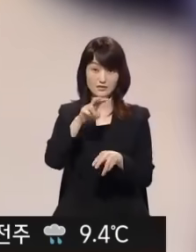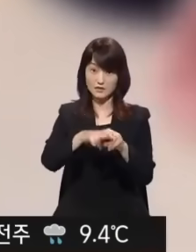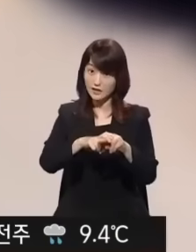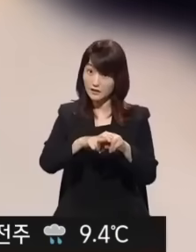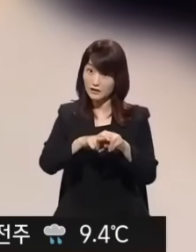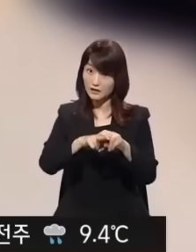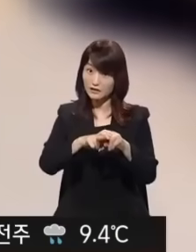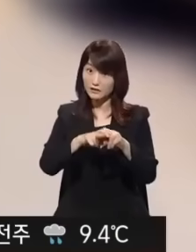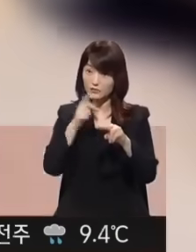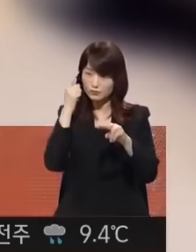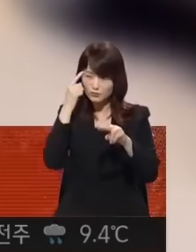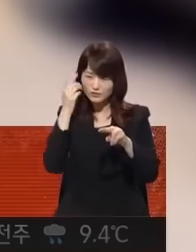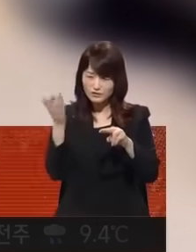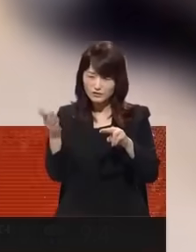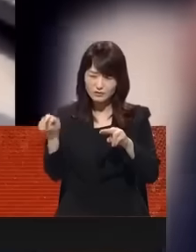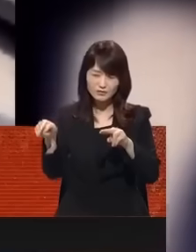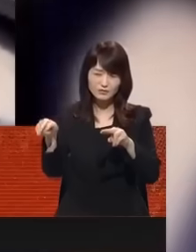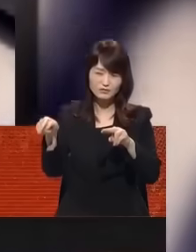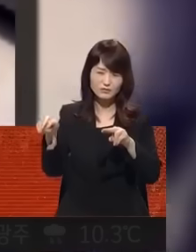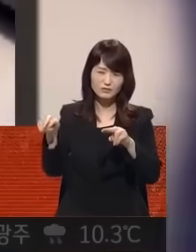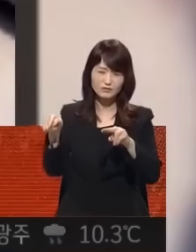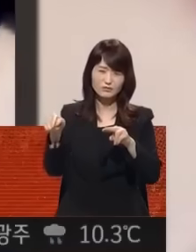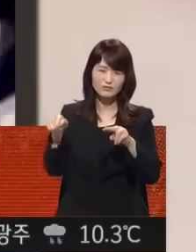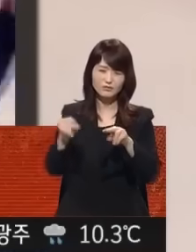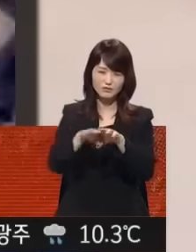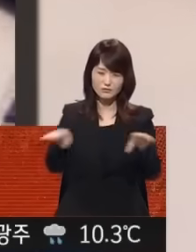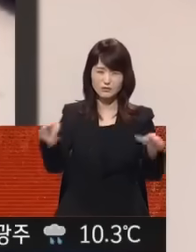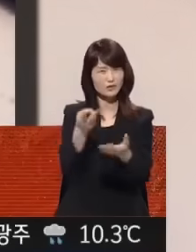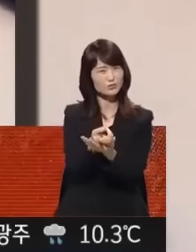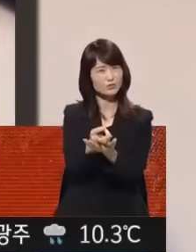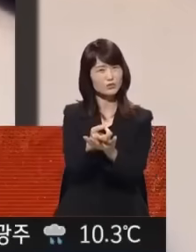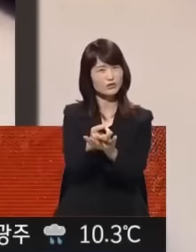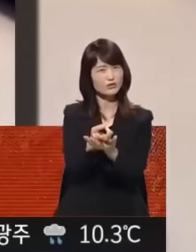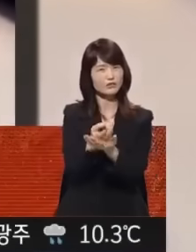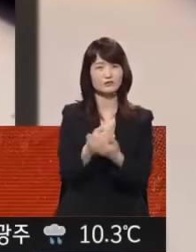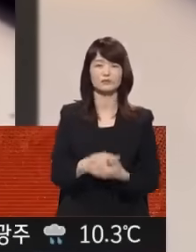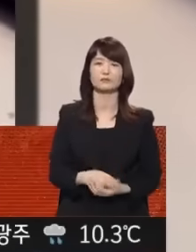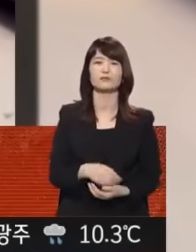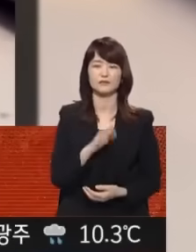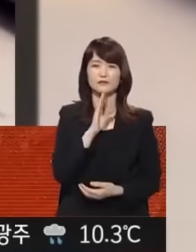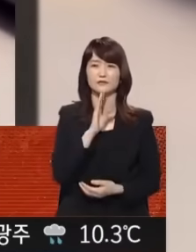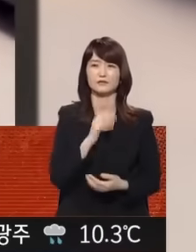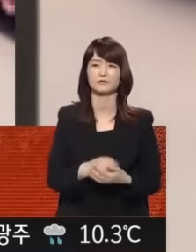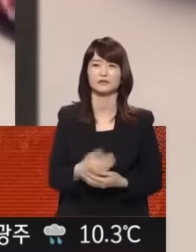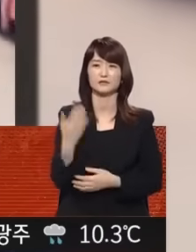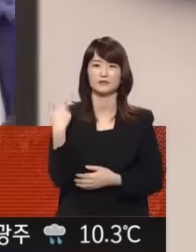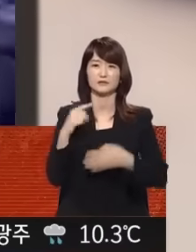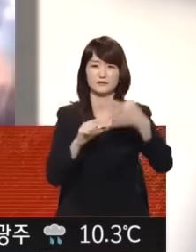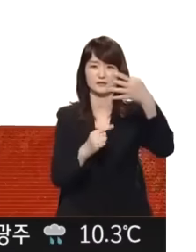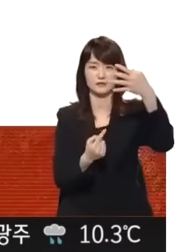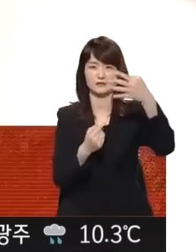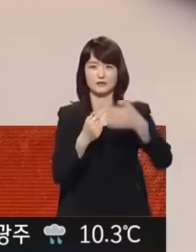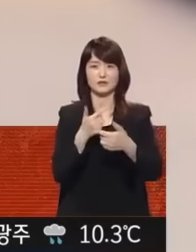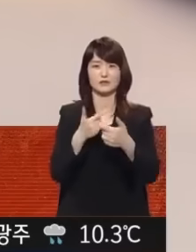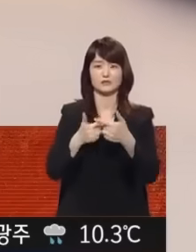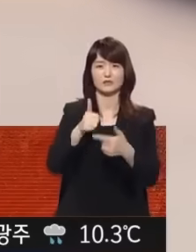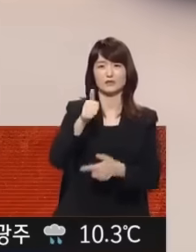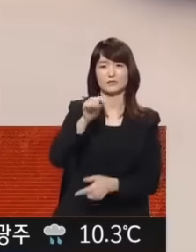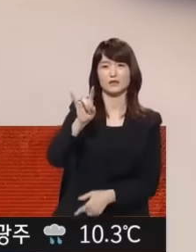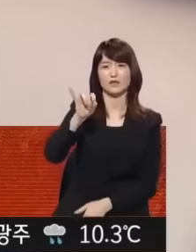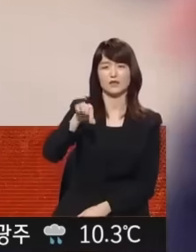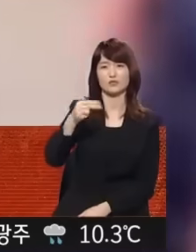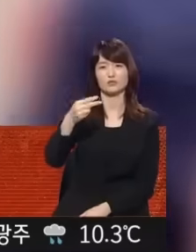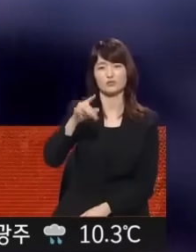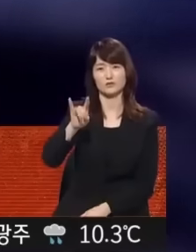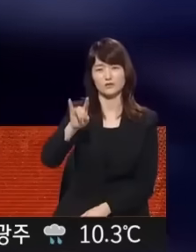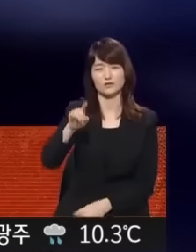이거라고 물어볼 만큼 설마 저렇게까지 해야 됐을까 싶긴 합니다만 맞습니다. 이게 지난 1일 부산 해운대 근처의 한 도매시장